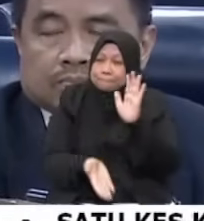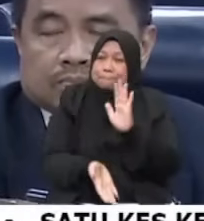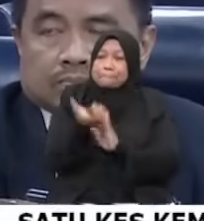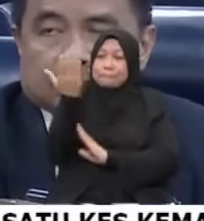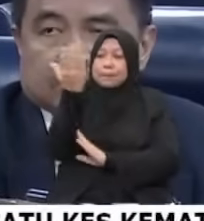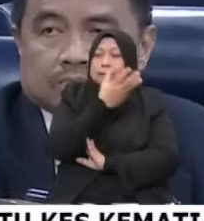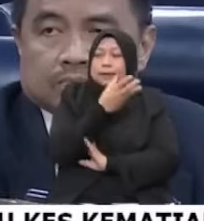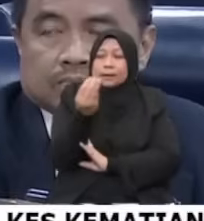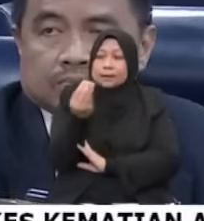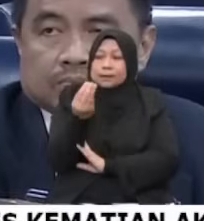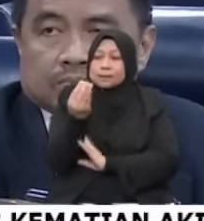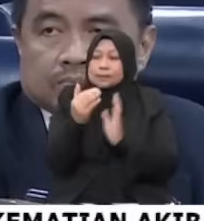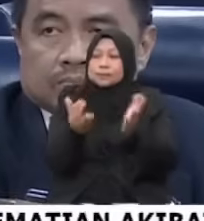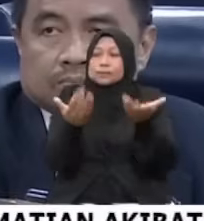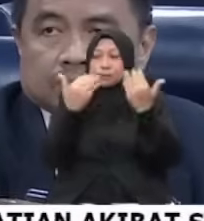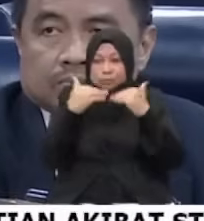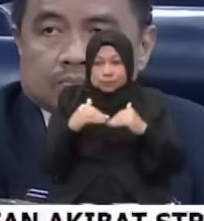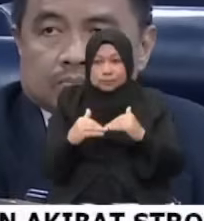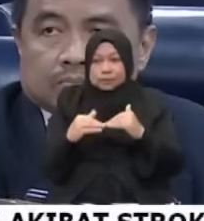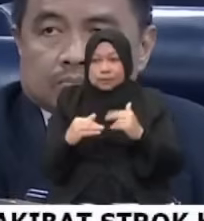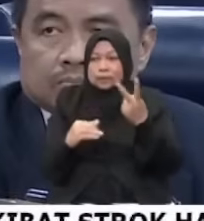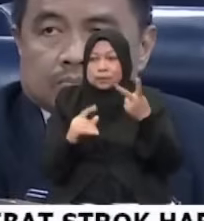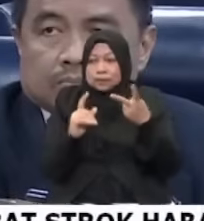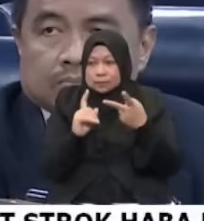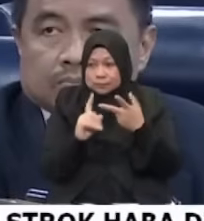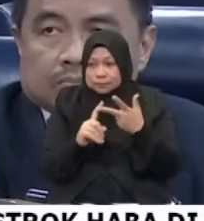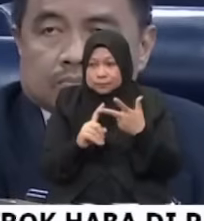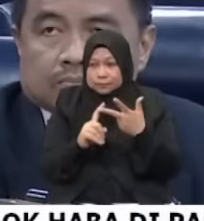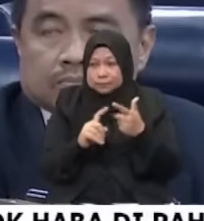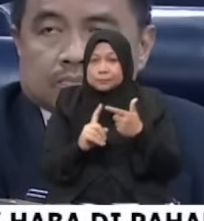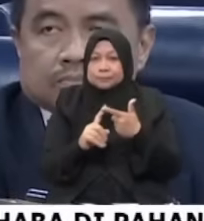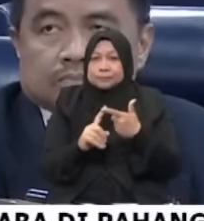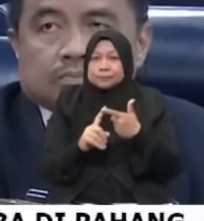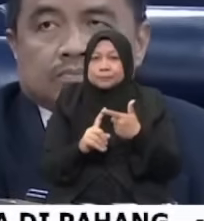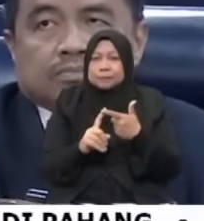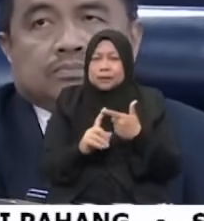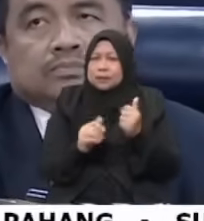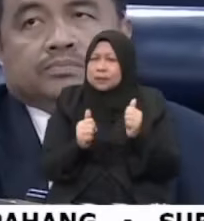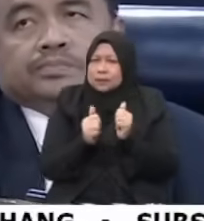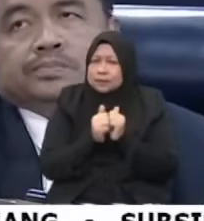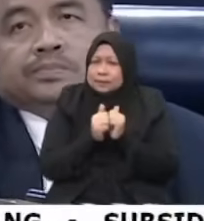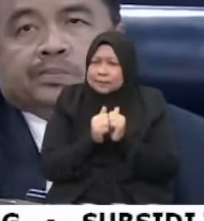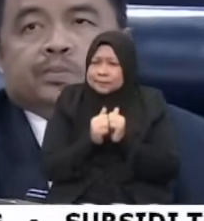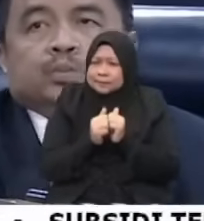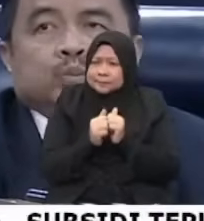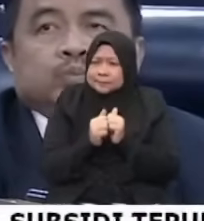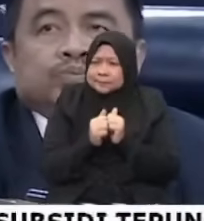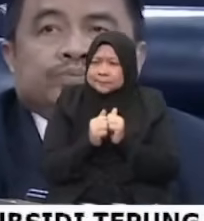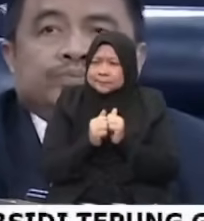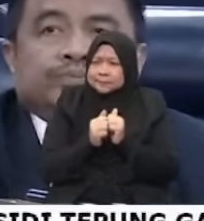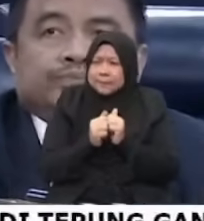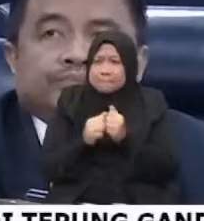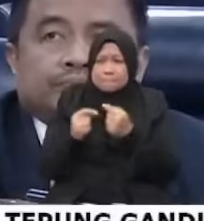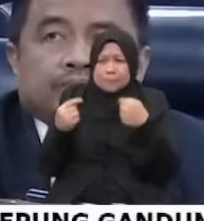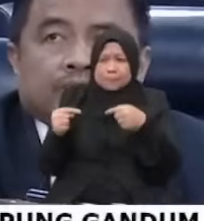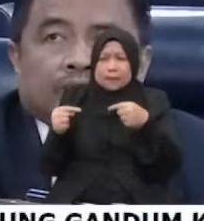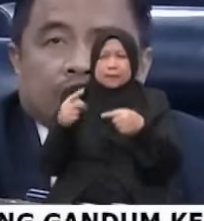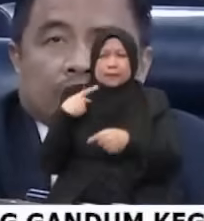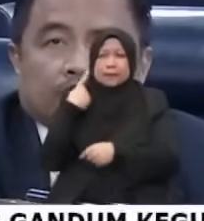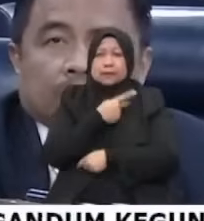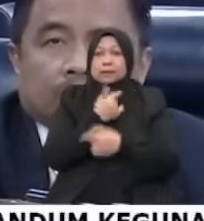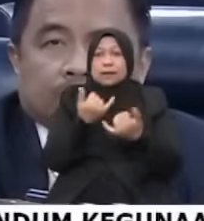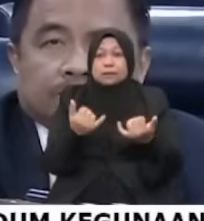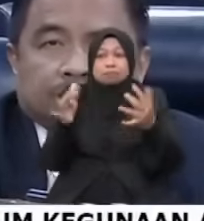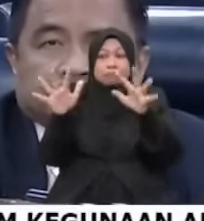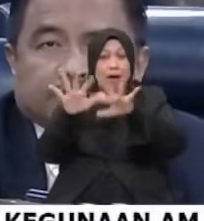dan seterusnya kedua soalan kedua saya dengan persaingan yang kita ada di